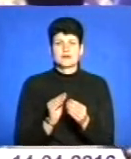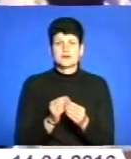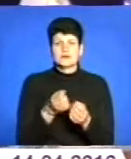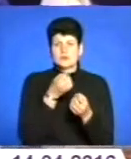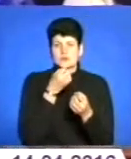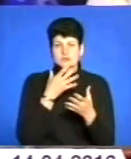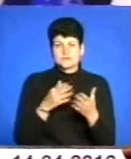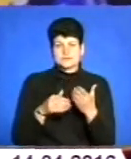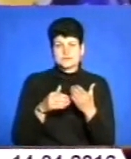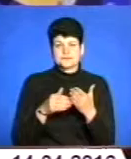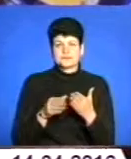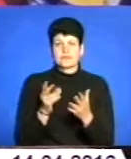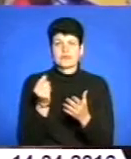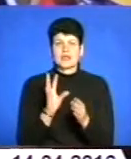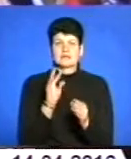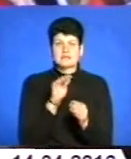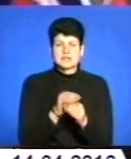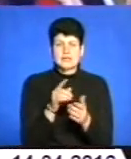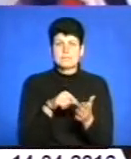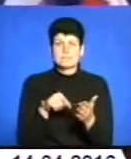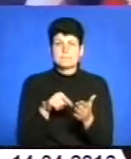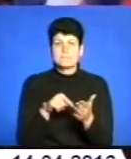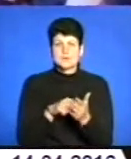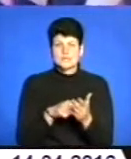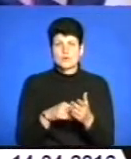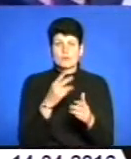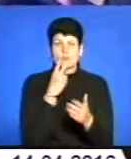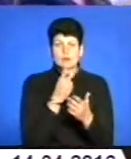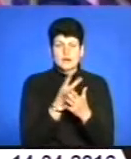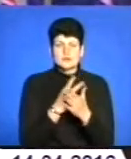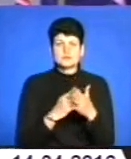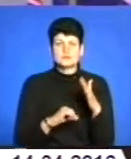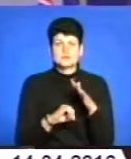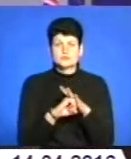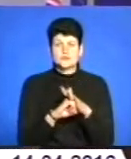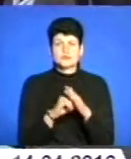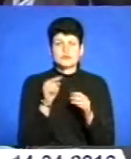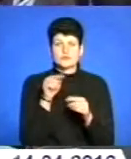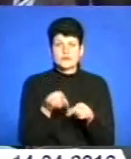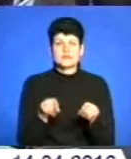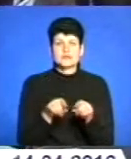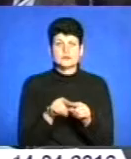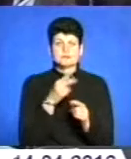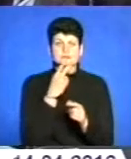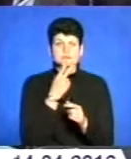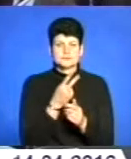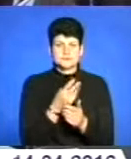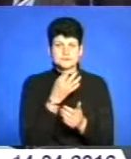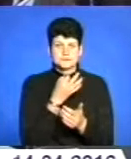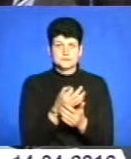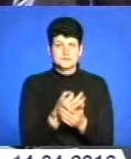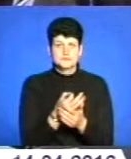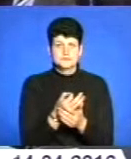містом. Презентував фонд E5P його керівник Андерс Лунд. Він також зауважив.